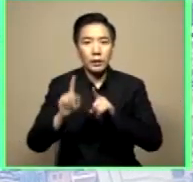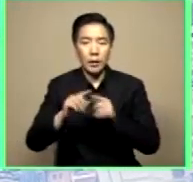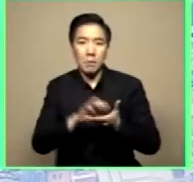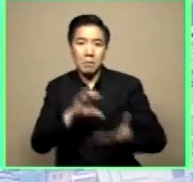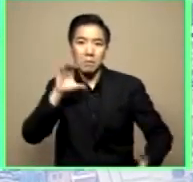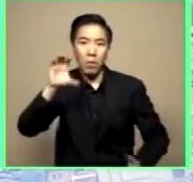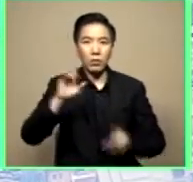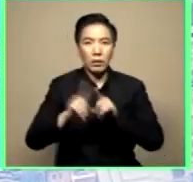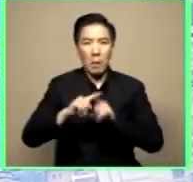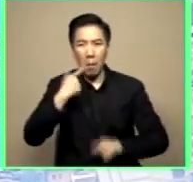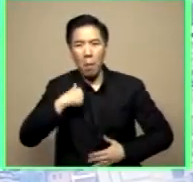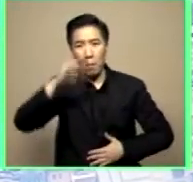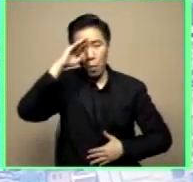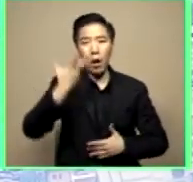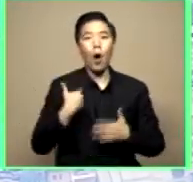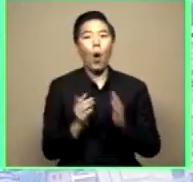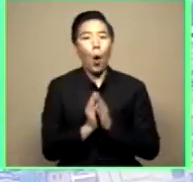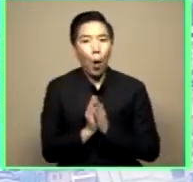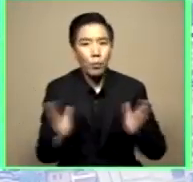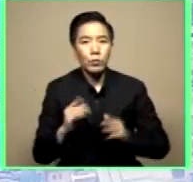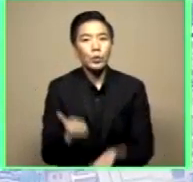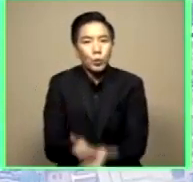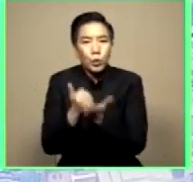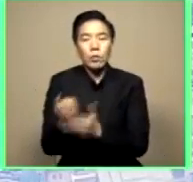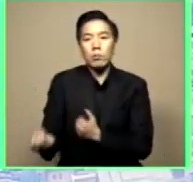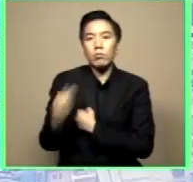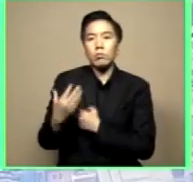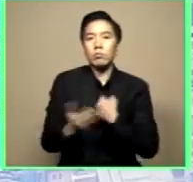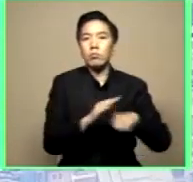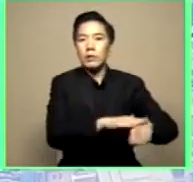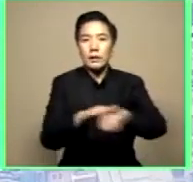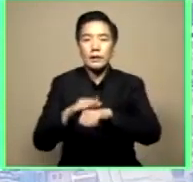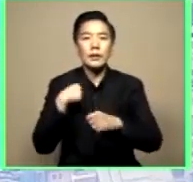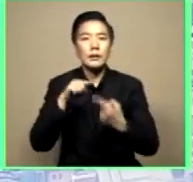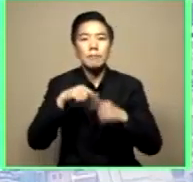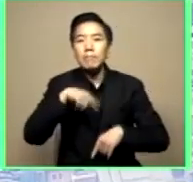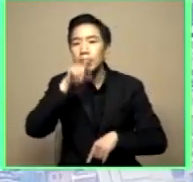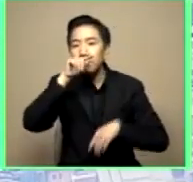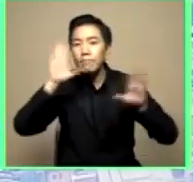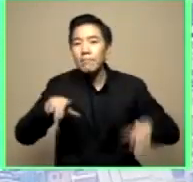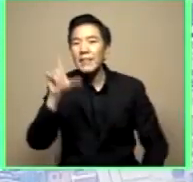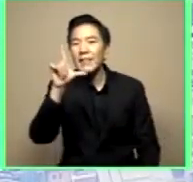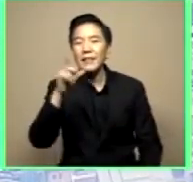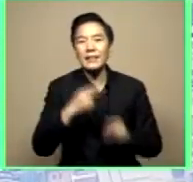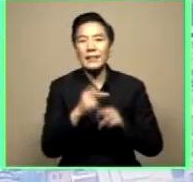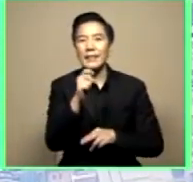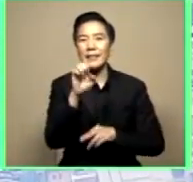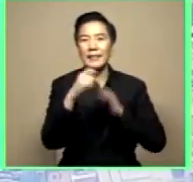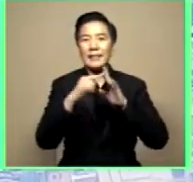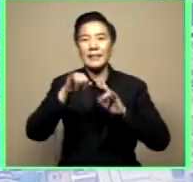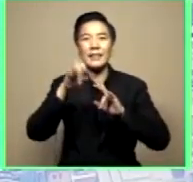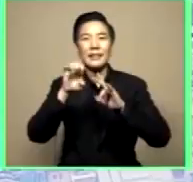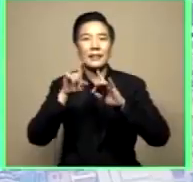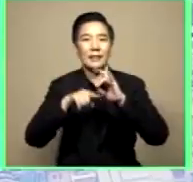ในโซเชียลทั้งหลายเนี่ยขอบคุณนะครับทางคุณอีเจี๊ยบเรียบด่วนบอกว่าย้ำโกหกโลกพรุ่